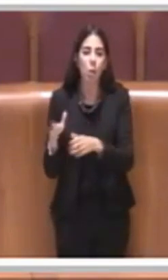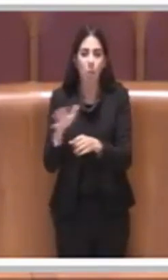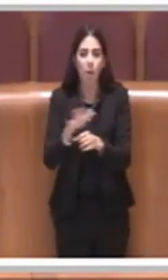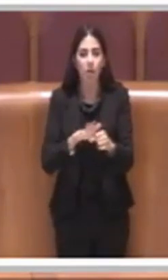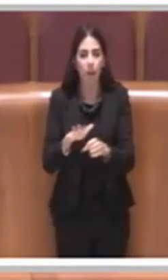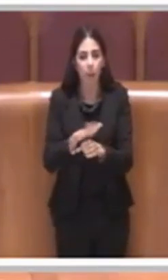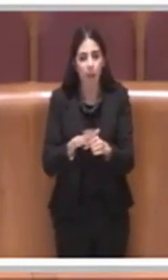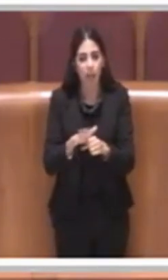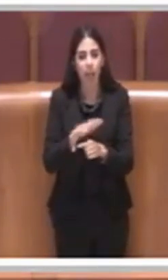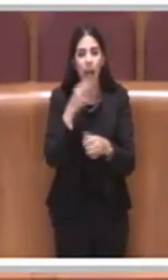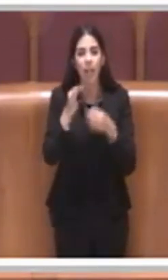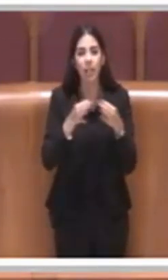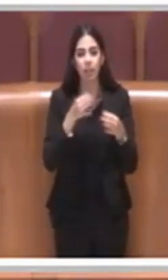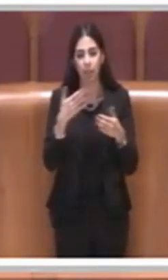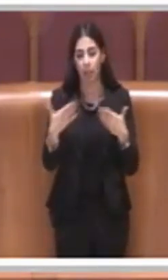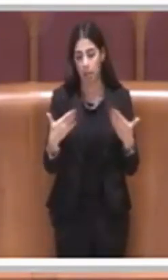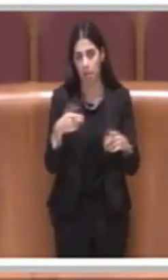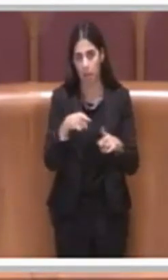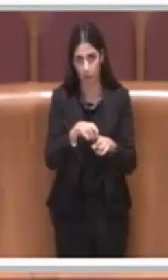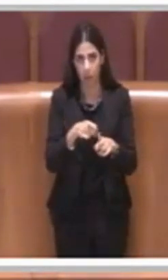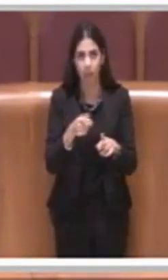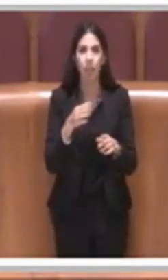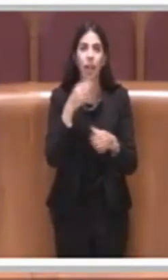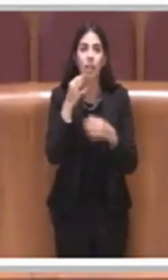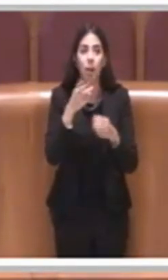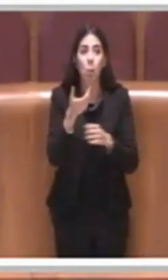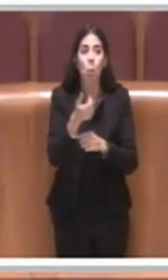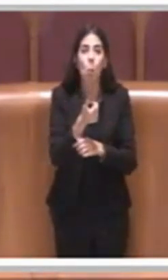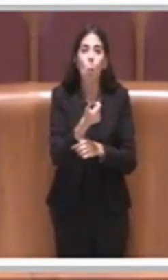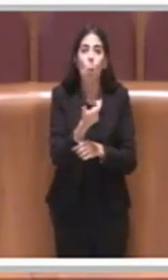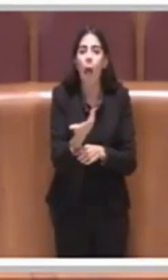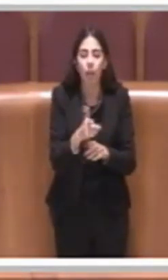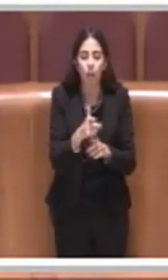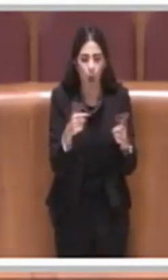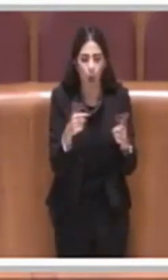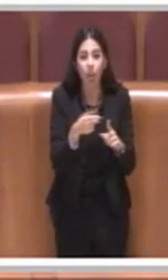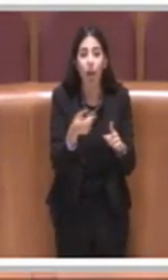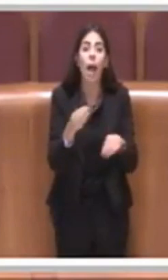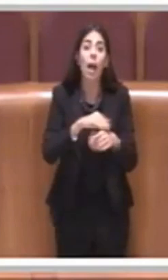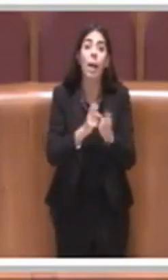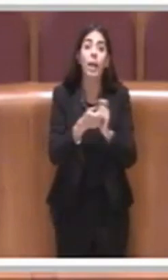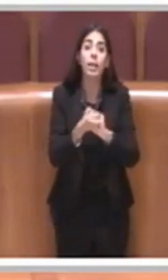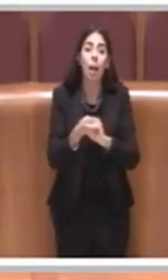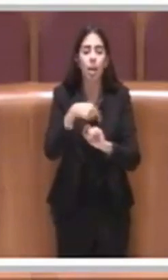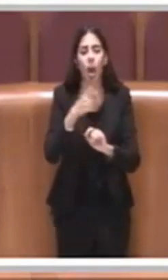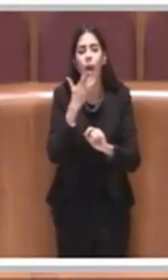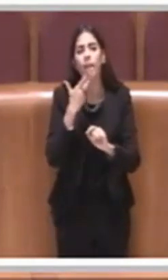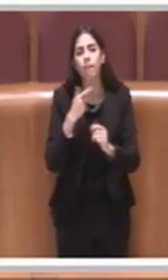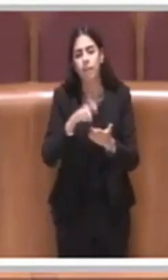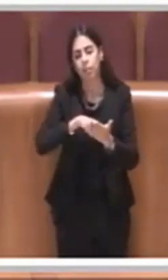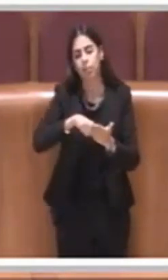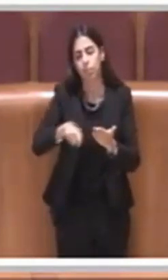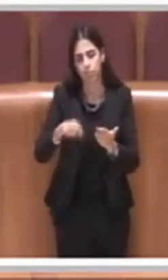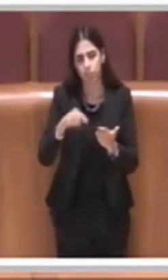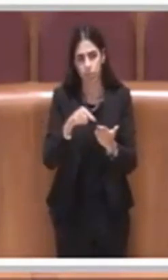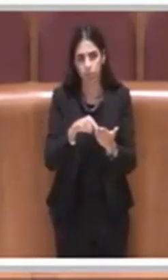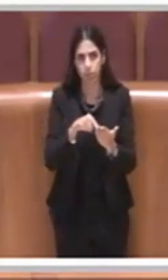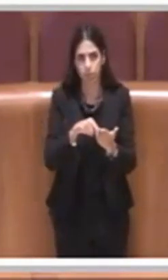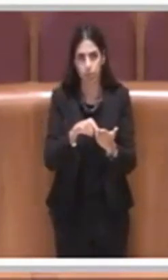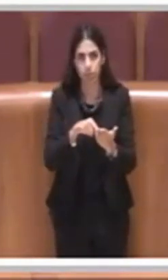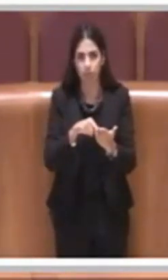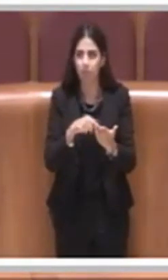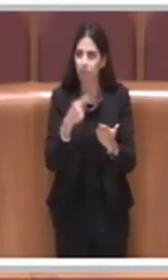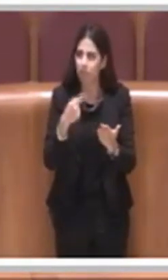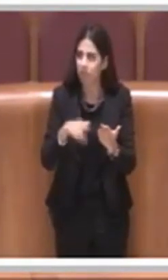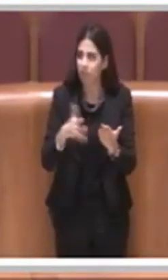quanto, quindi era lasciato in maniera generica. Con l'emendamento invece abbiamo voluto precisare, questo magari rispondo anche a